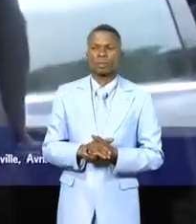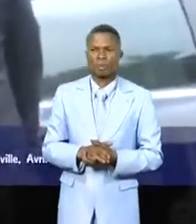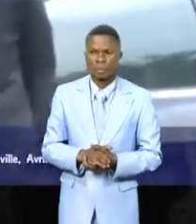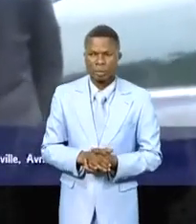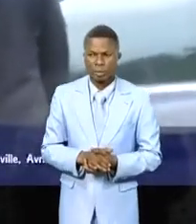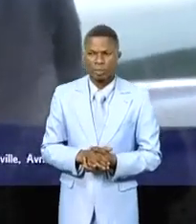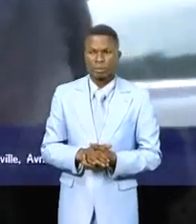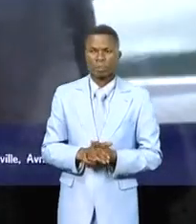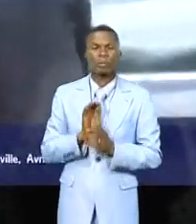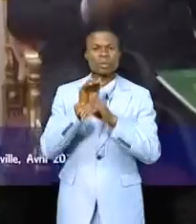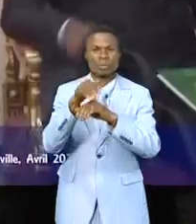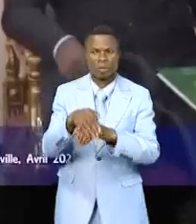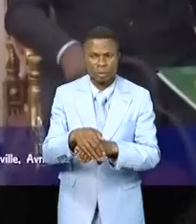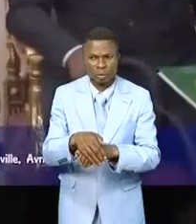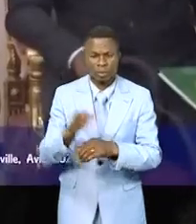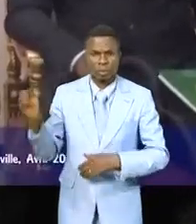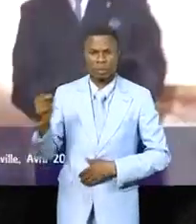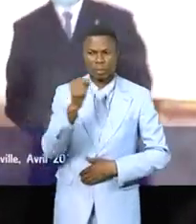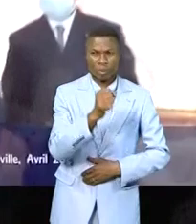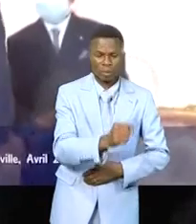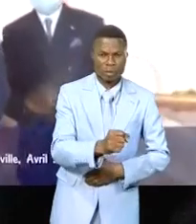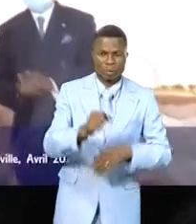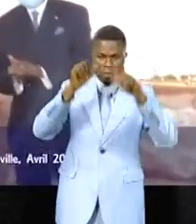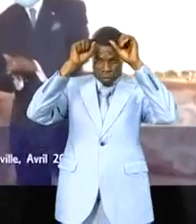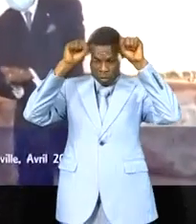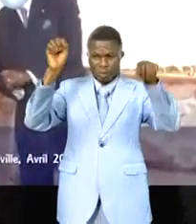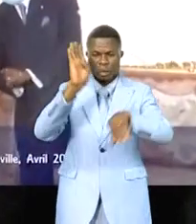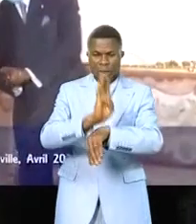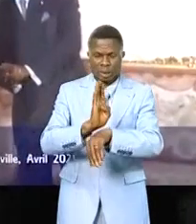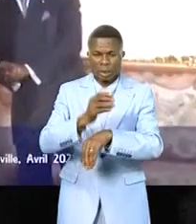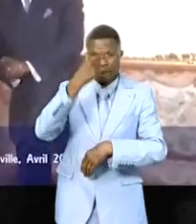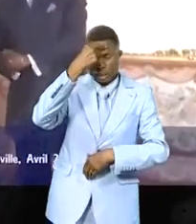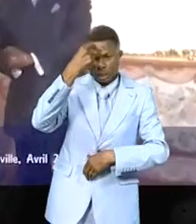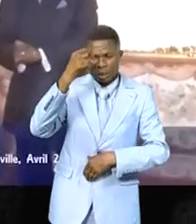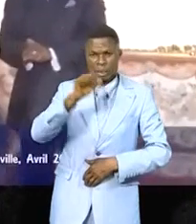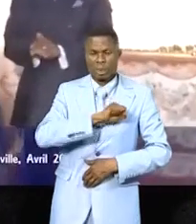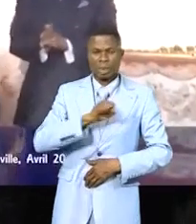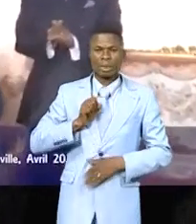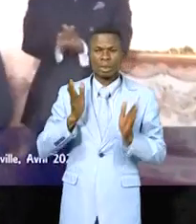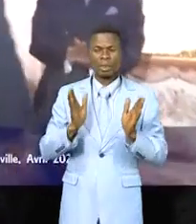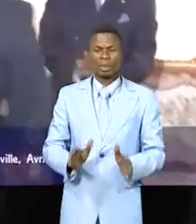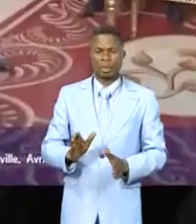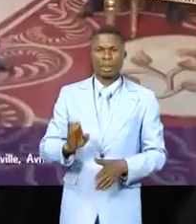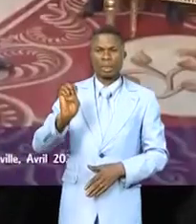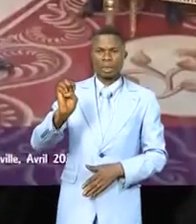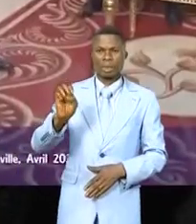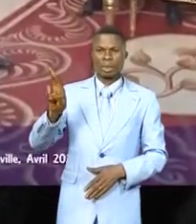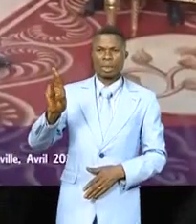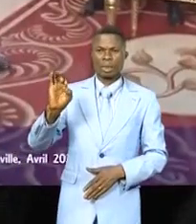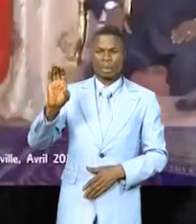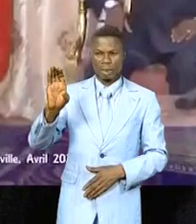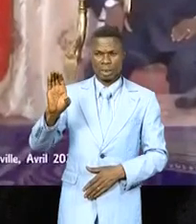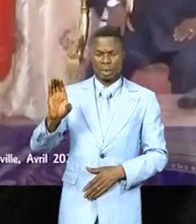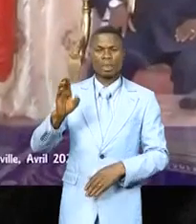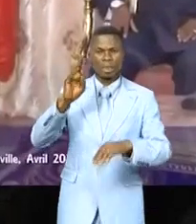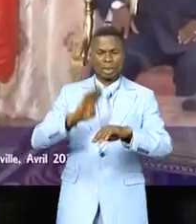Brazzaville, pour participer à l'investiture du président congolais Denis Sassou Nguesso, le sénateur Georges-Éric Makangu a mis son séjour